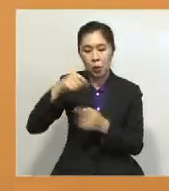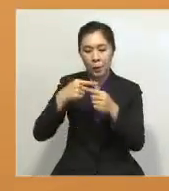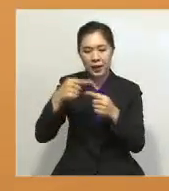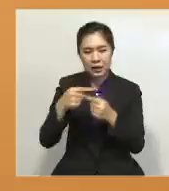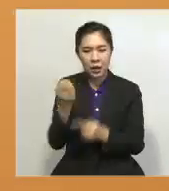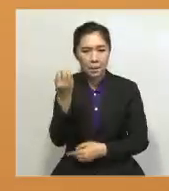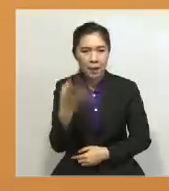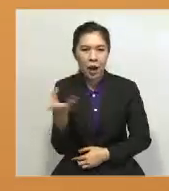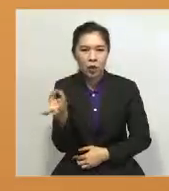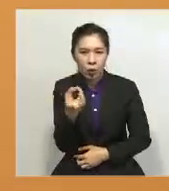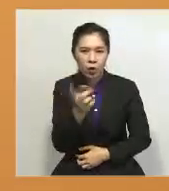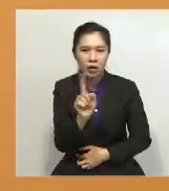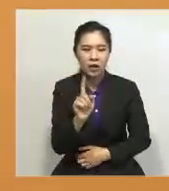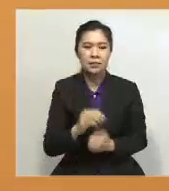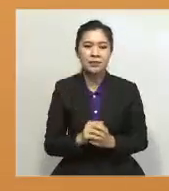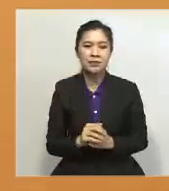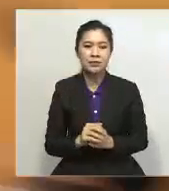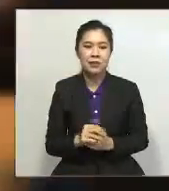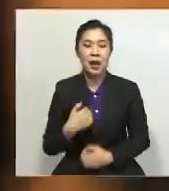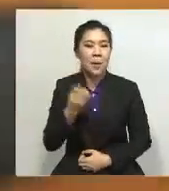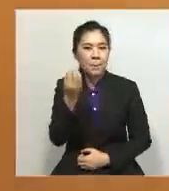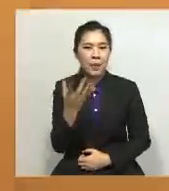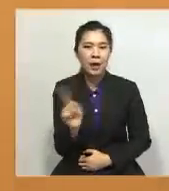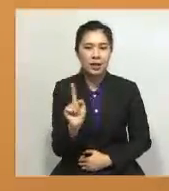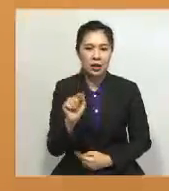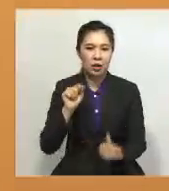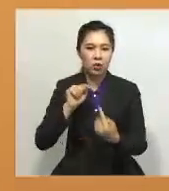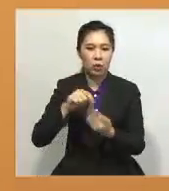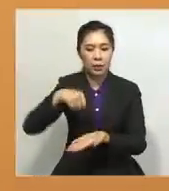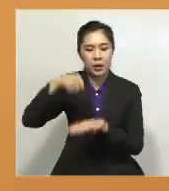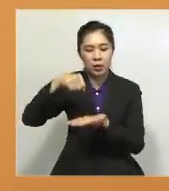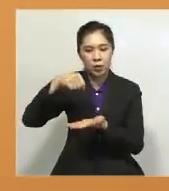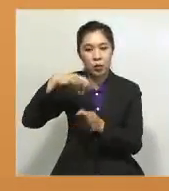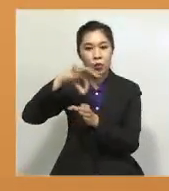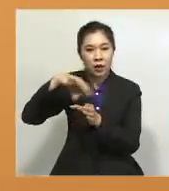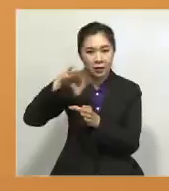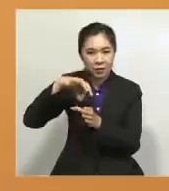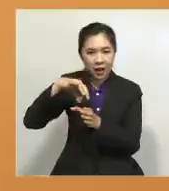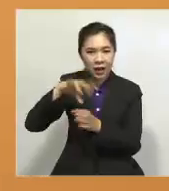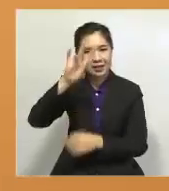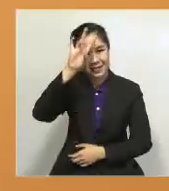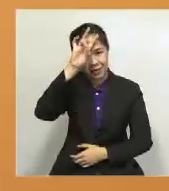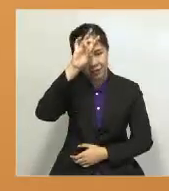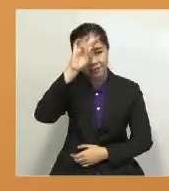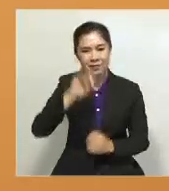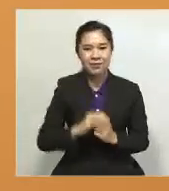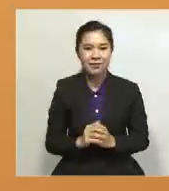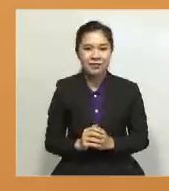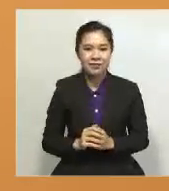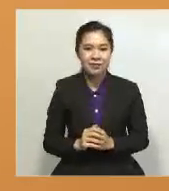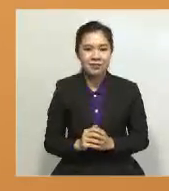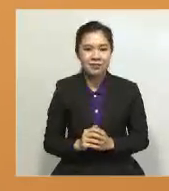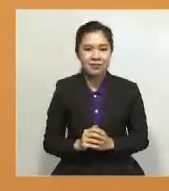หน ถุงพลาสติกก็ส่วนใหญ่จะเยอะนะถุงกาแฟถุงเซเว่นถุง